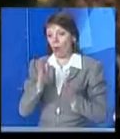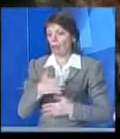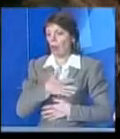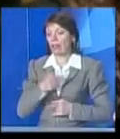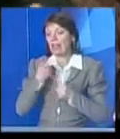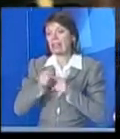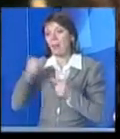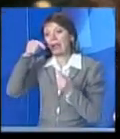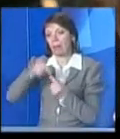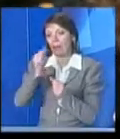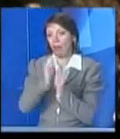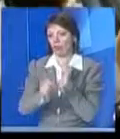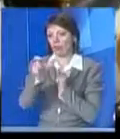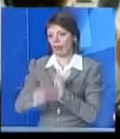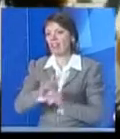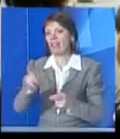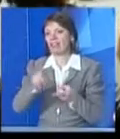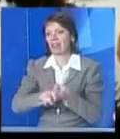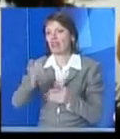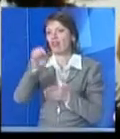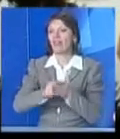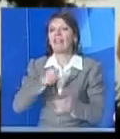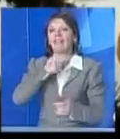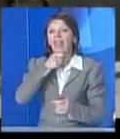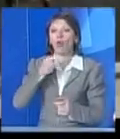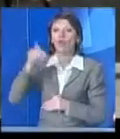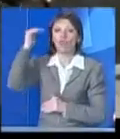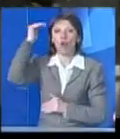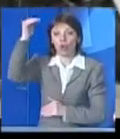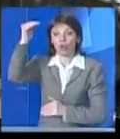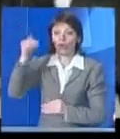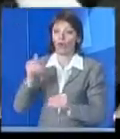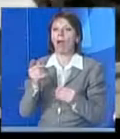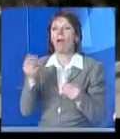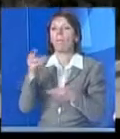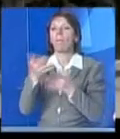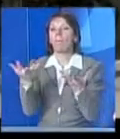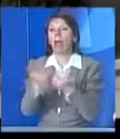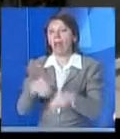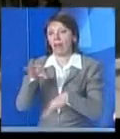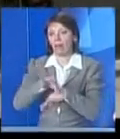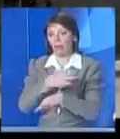кожній людині, незалежно від віку, зросту, кольору шкіри чи переліку хворіб у медичній картці.